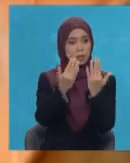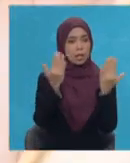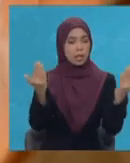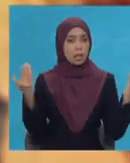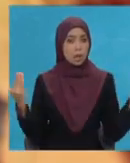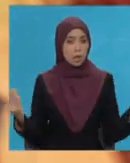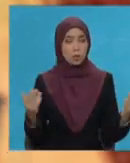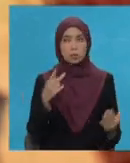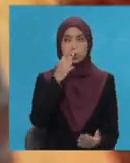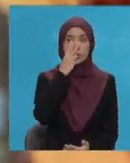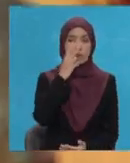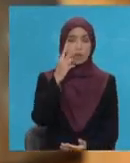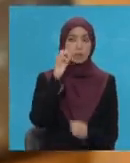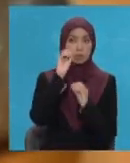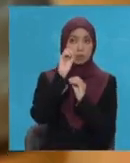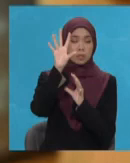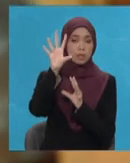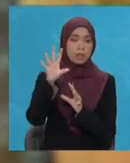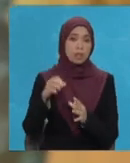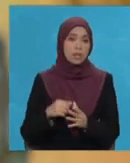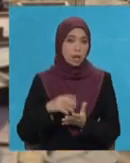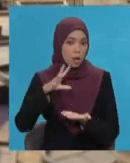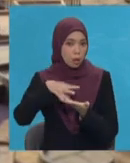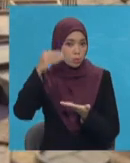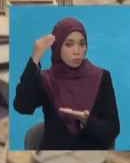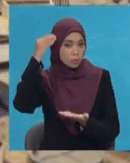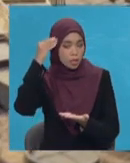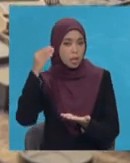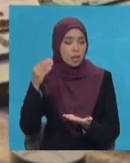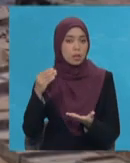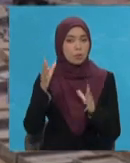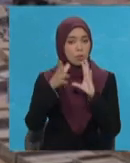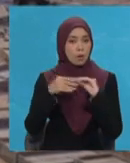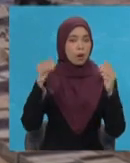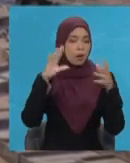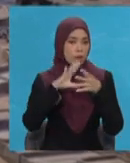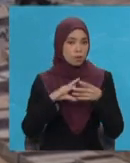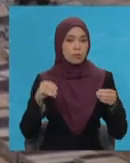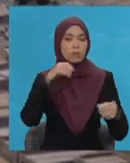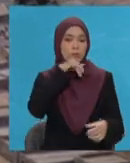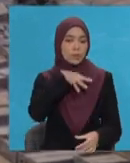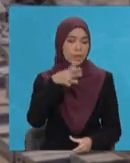pembelajaran seperti mengenai ketuhanan dan Nabawiyah perjalanan nabi